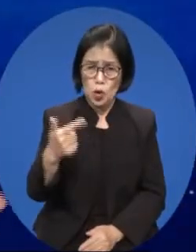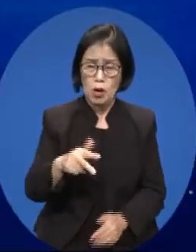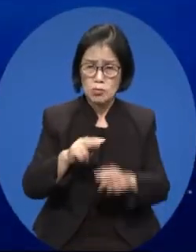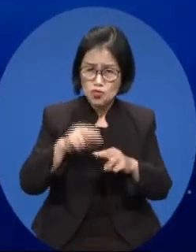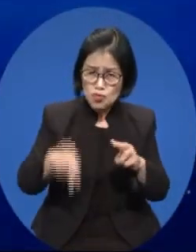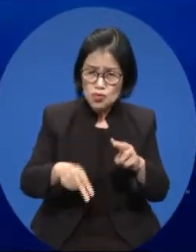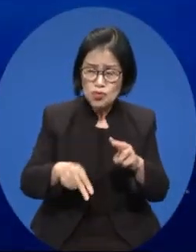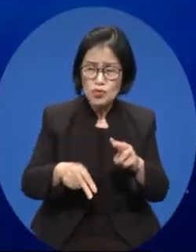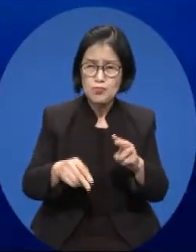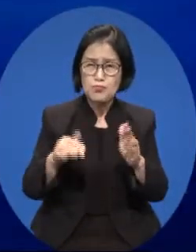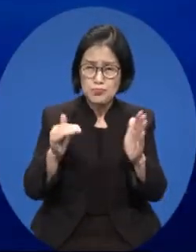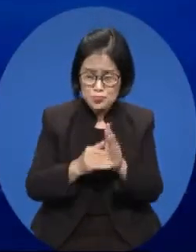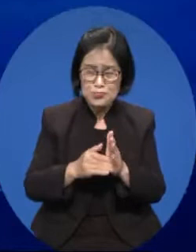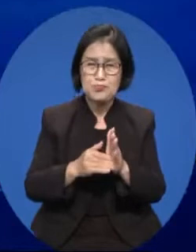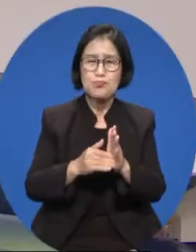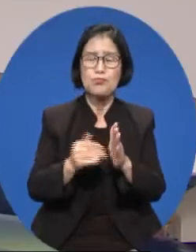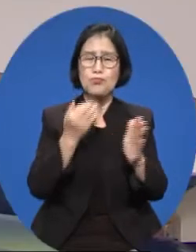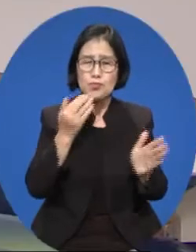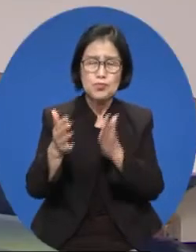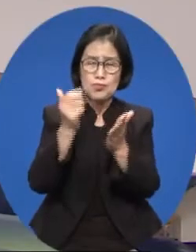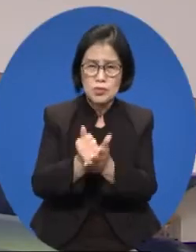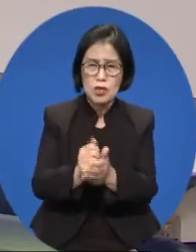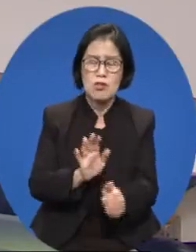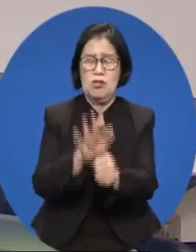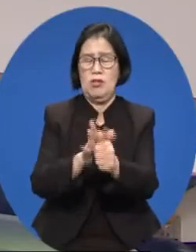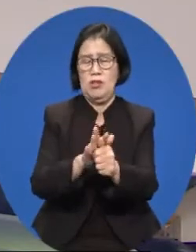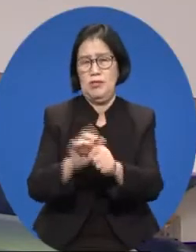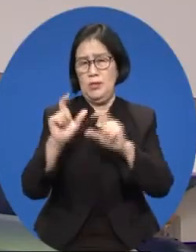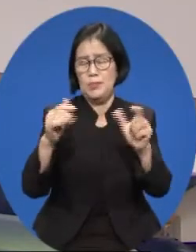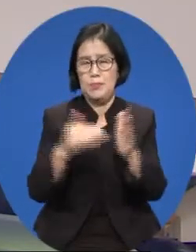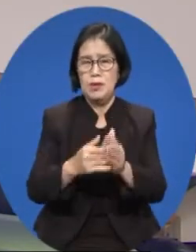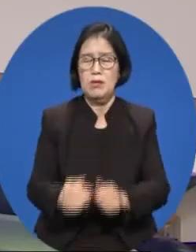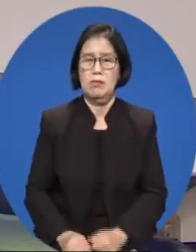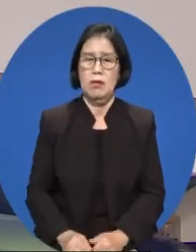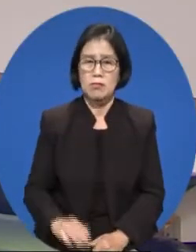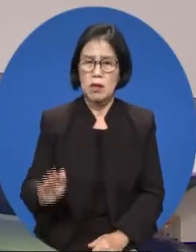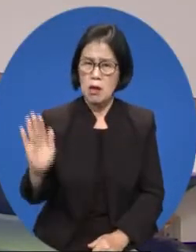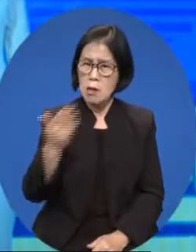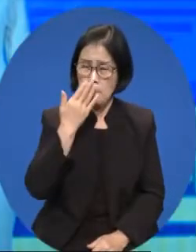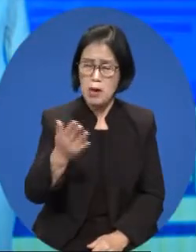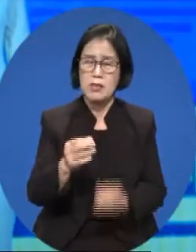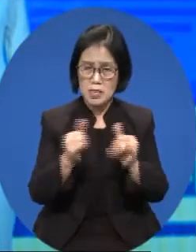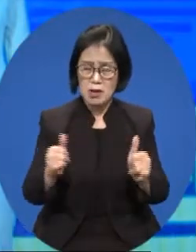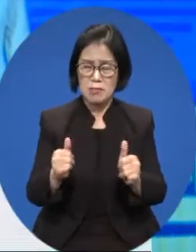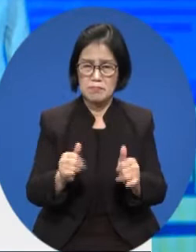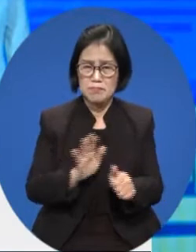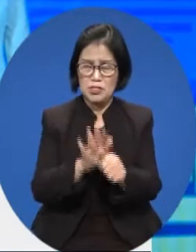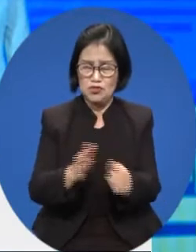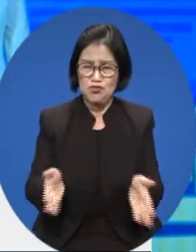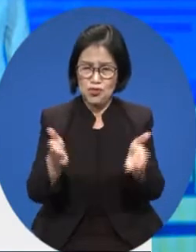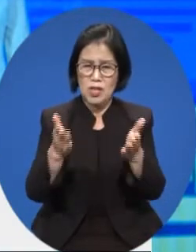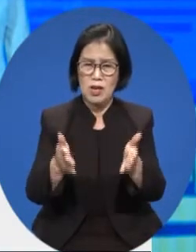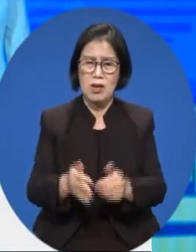부분은 어떤 영향을 미치게 될까요 이제 결 사람을 밀어 준다 라는 똑같은 이미지를 줄 거에요 나에게 사람이 모이는 구나 내가 역시